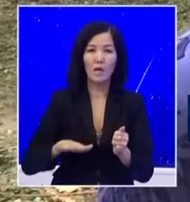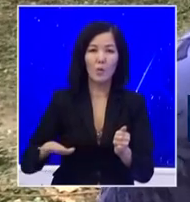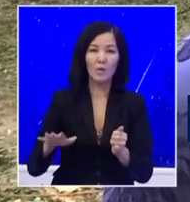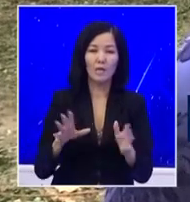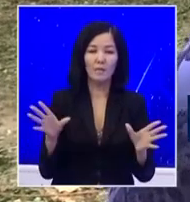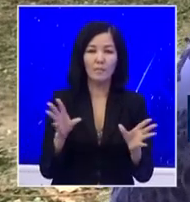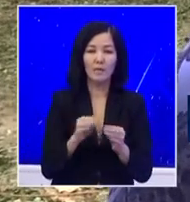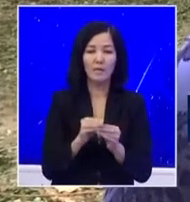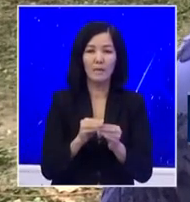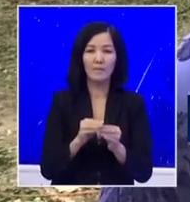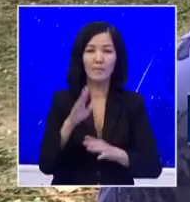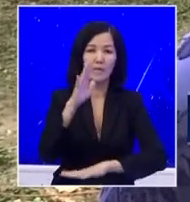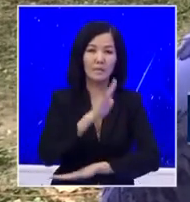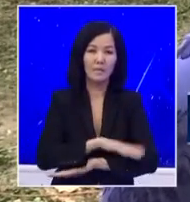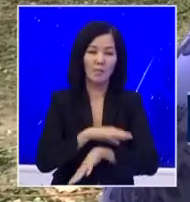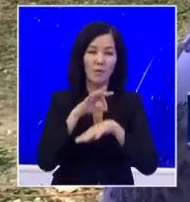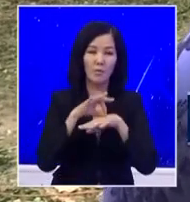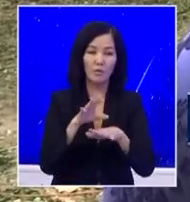бірге ашық сабақ өткіздік.